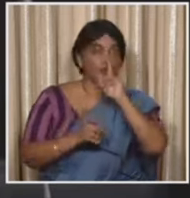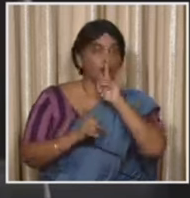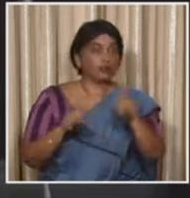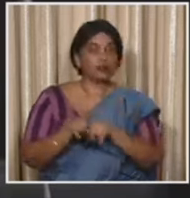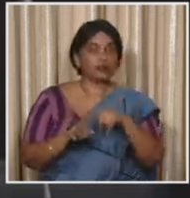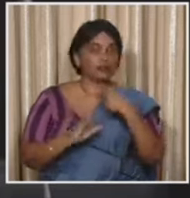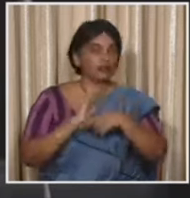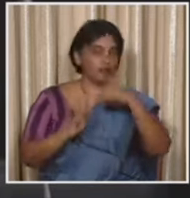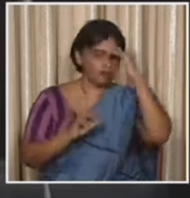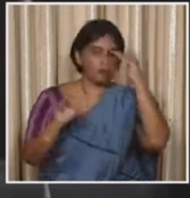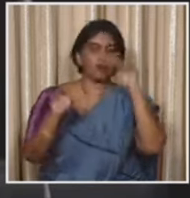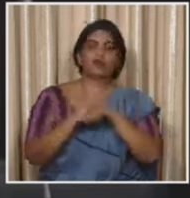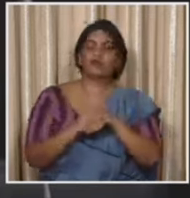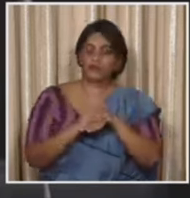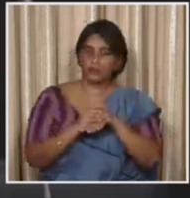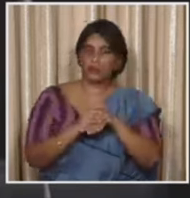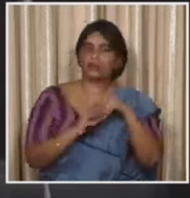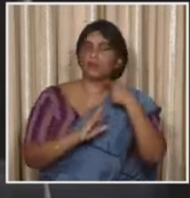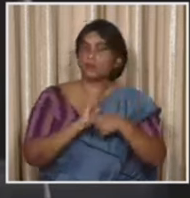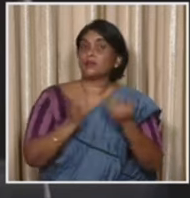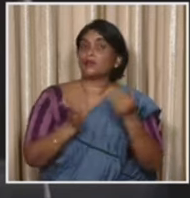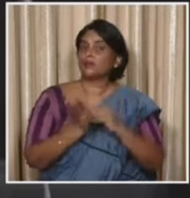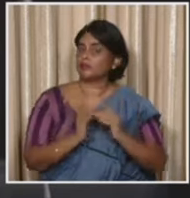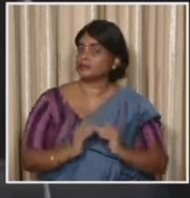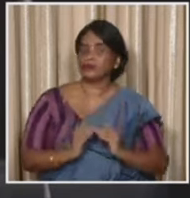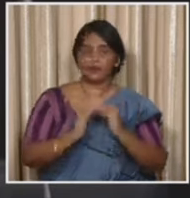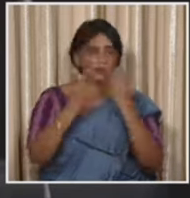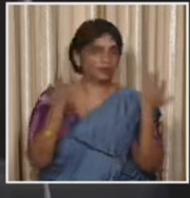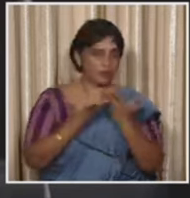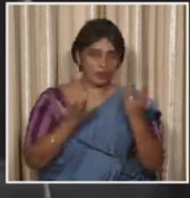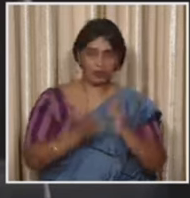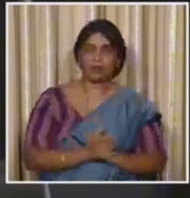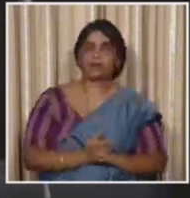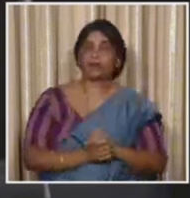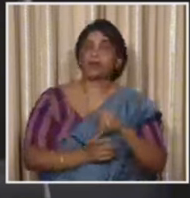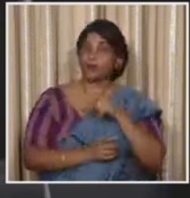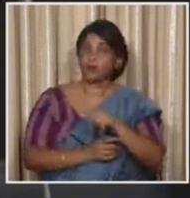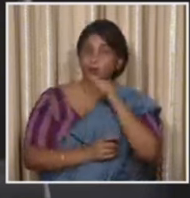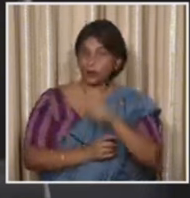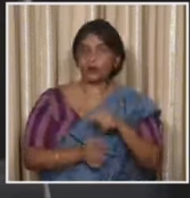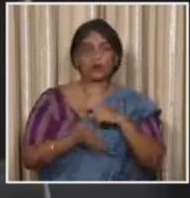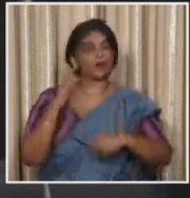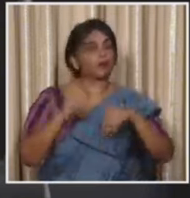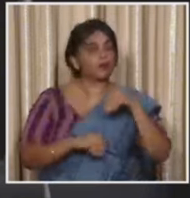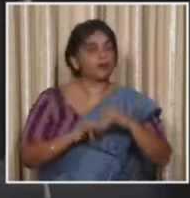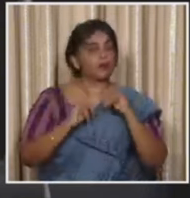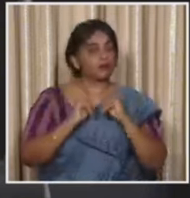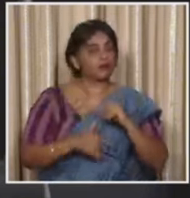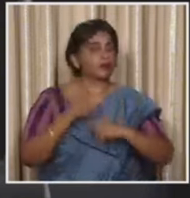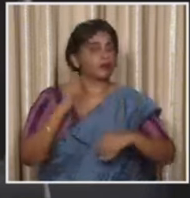රටේ නායකයෝ කරගත්තොත් මේ රට නැවතත් ගොඩ එන්නේ නැහැ මේ තියෙන තත්ත්වේ. මේක තමයි මේ තියෙන දේශපාලන දූෂිත